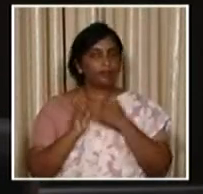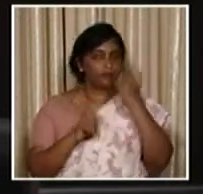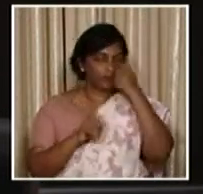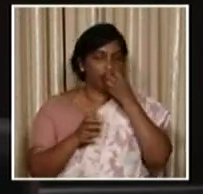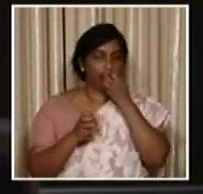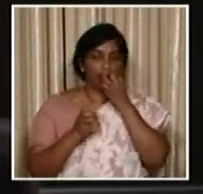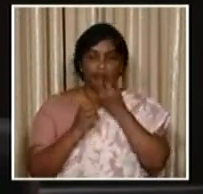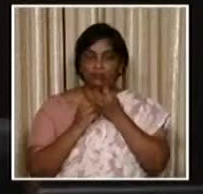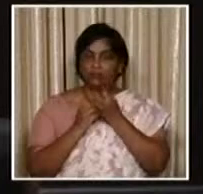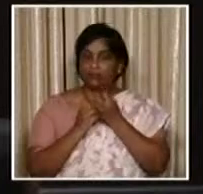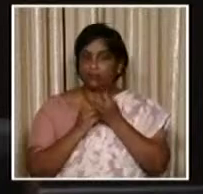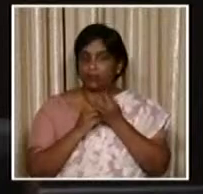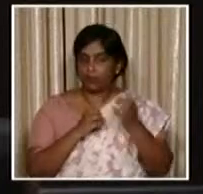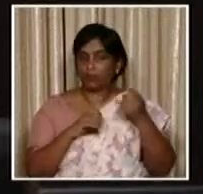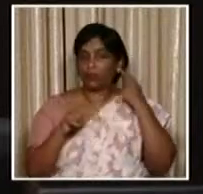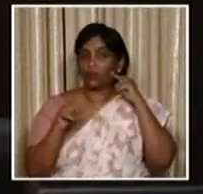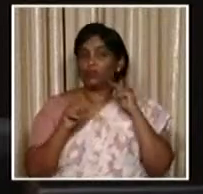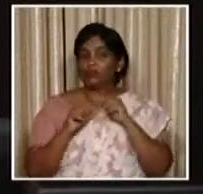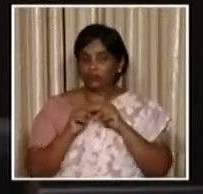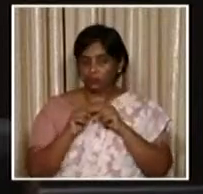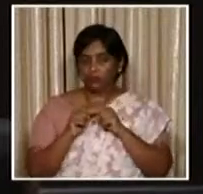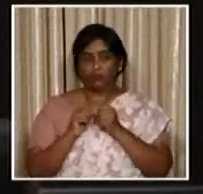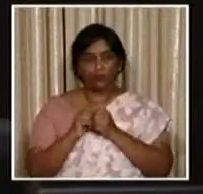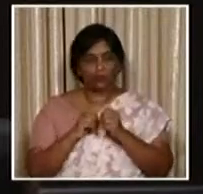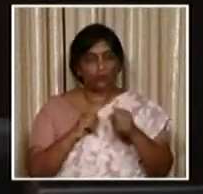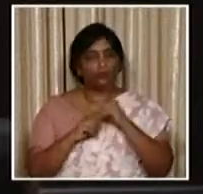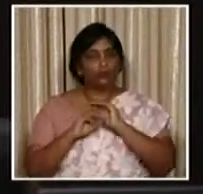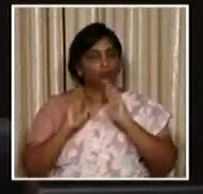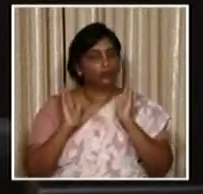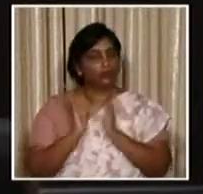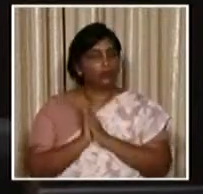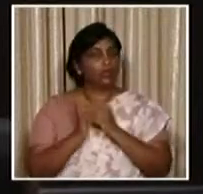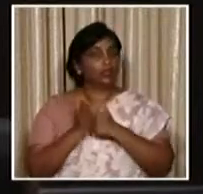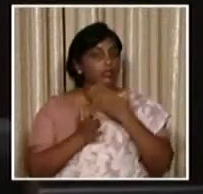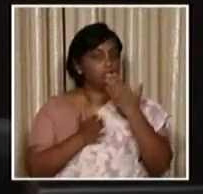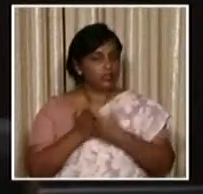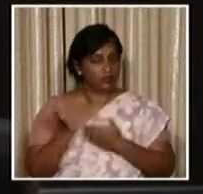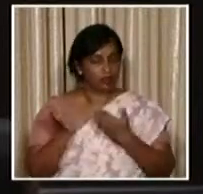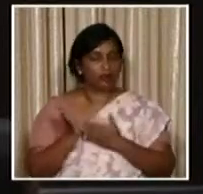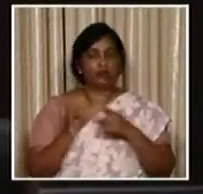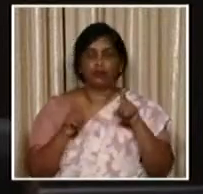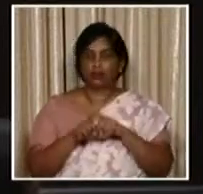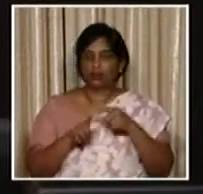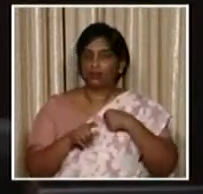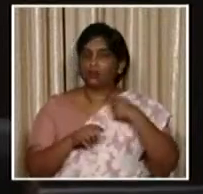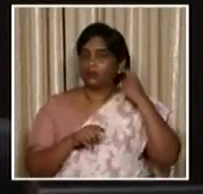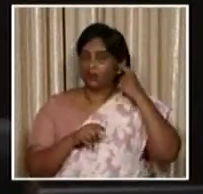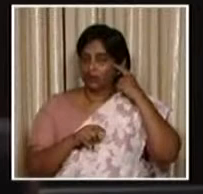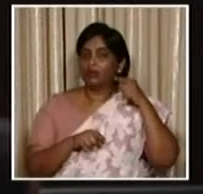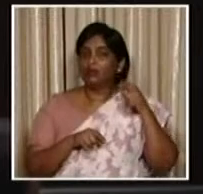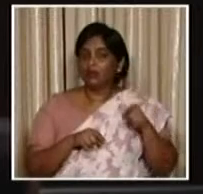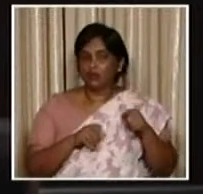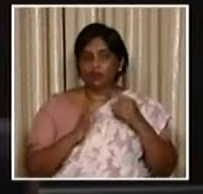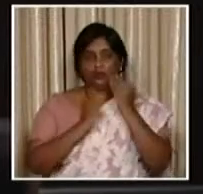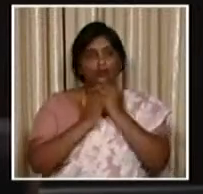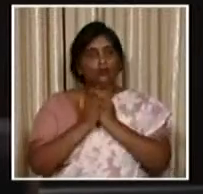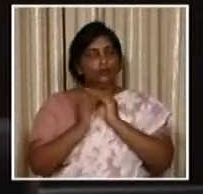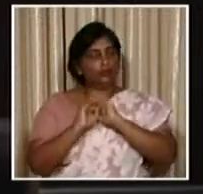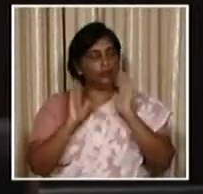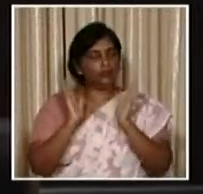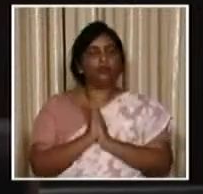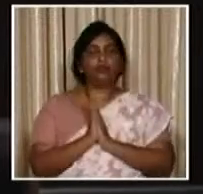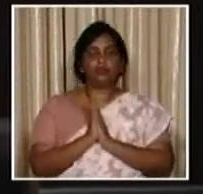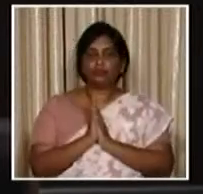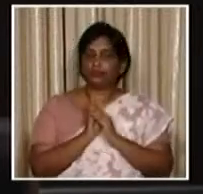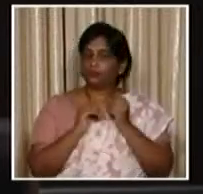පාස්කු සිද්ධිය සම්බන්ධයෙන් කරපු මේ වාර්තාව තුල තියෙනවා. ඒ නිසා මම හිතන්නේ මේ කරුණු කාරණා